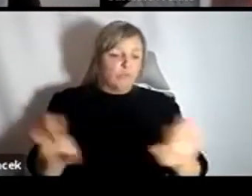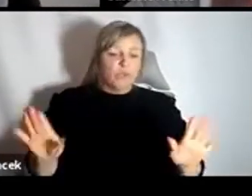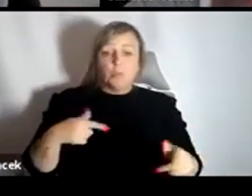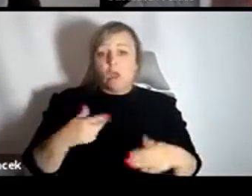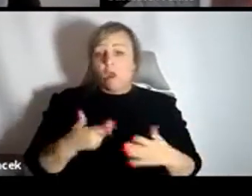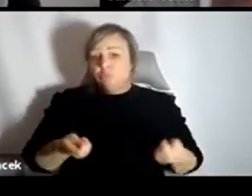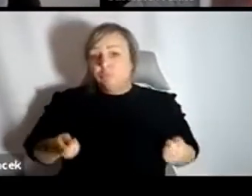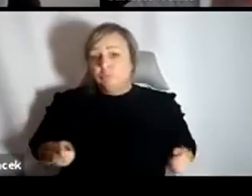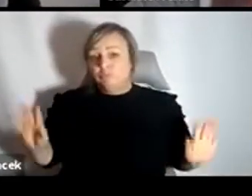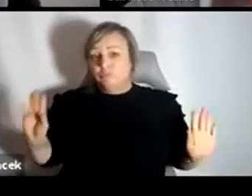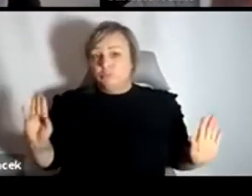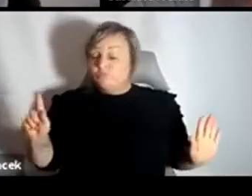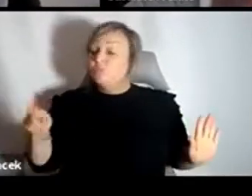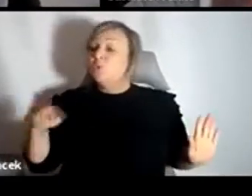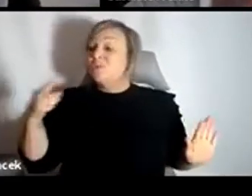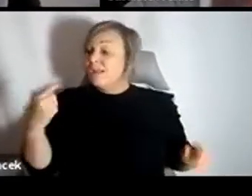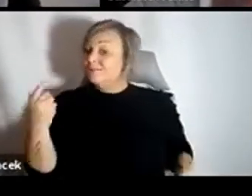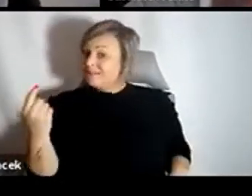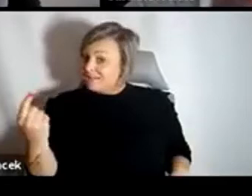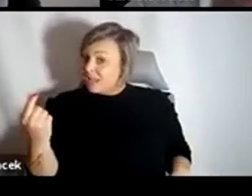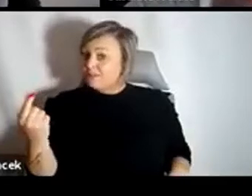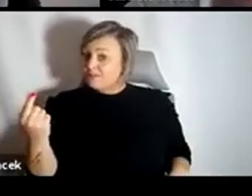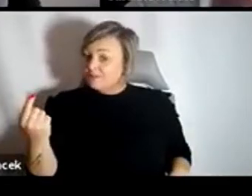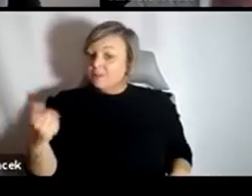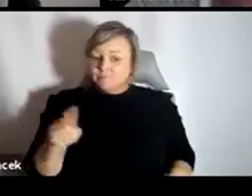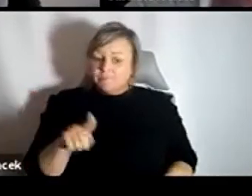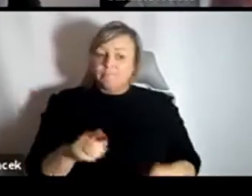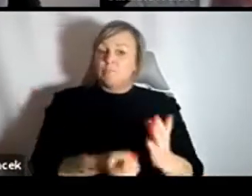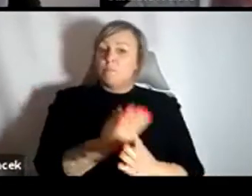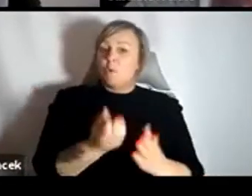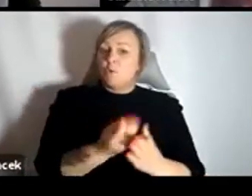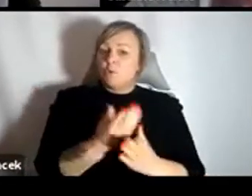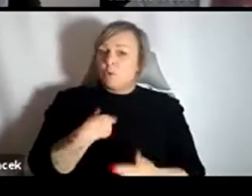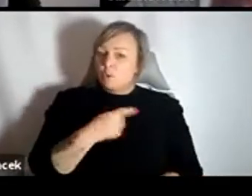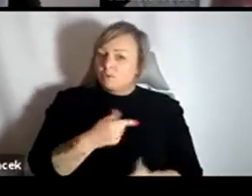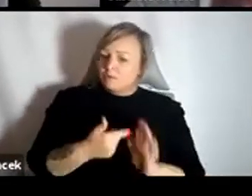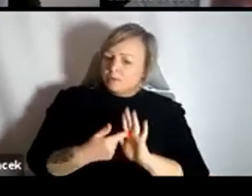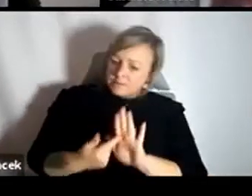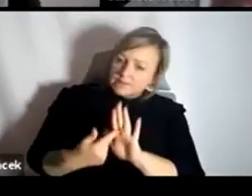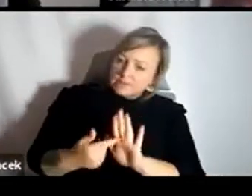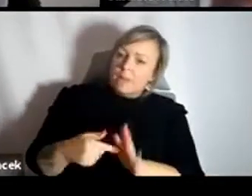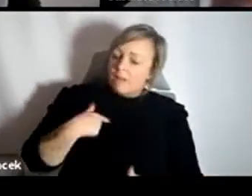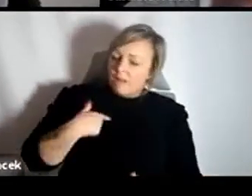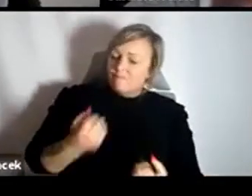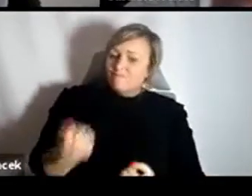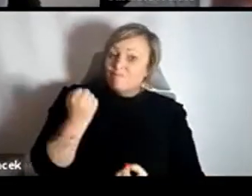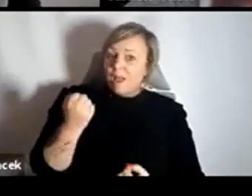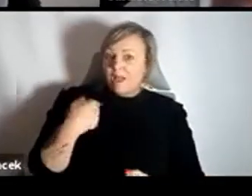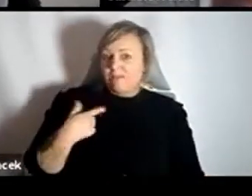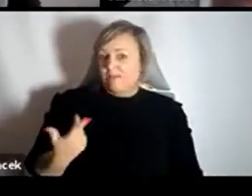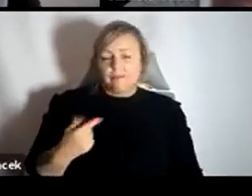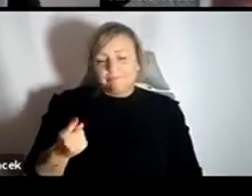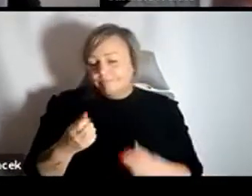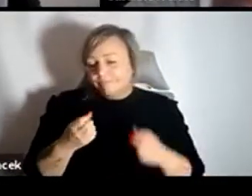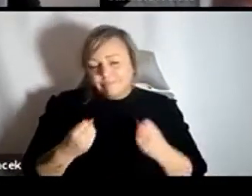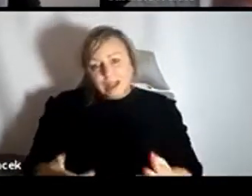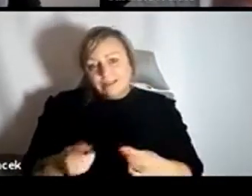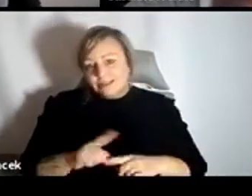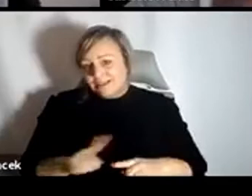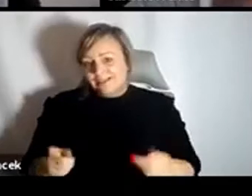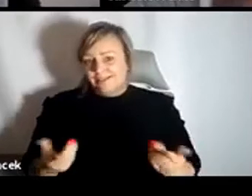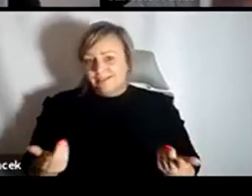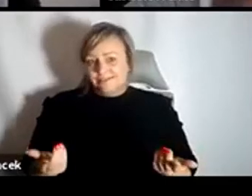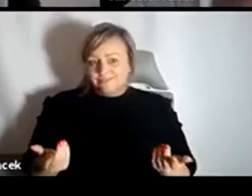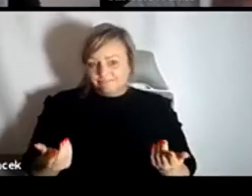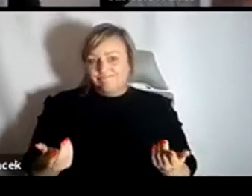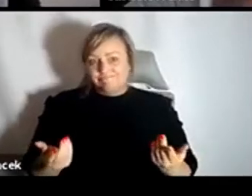nur dann kann der Konsument dem Produkt zeigen, was er für eine Macht hat. Das wird nicht passieren. Deswegen finde